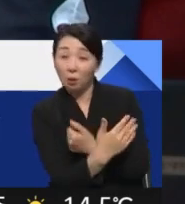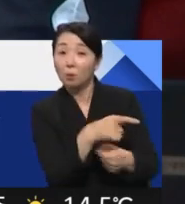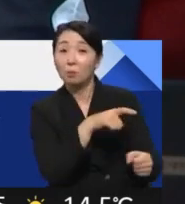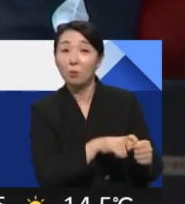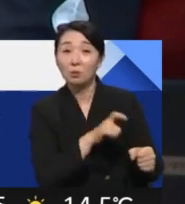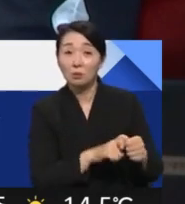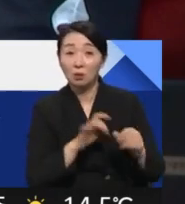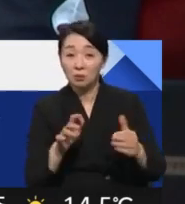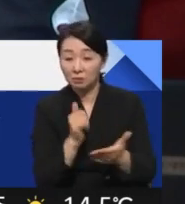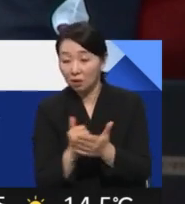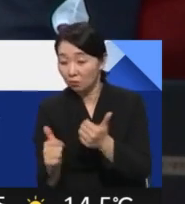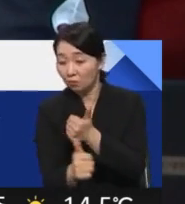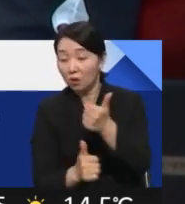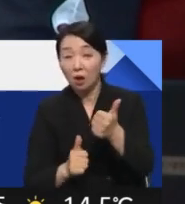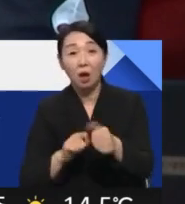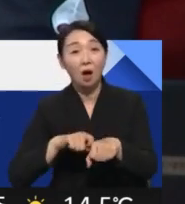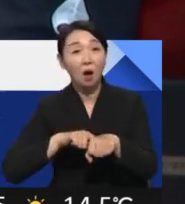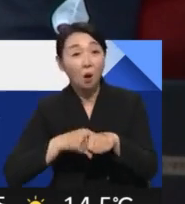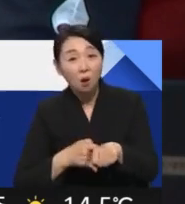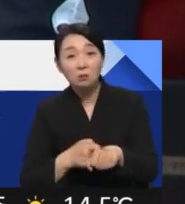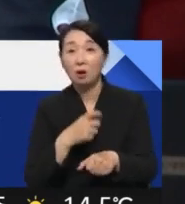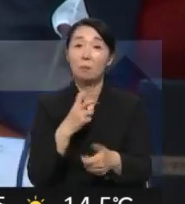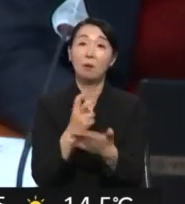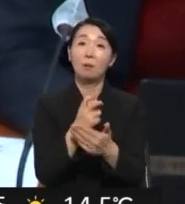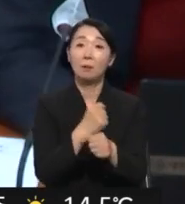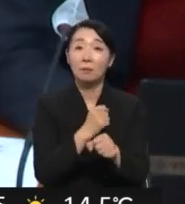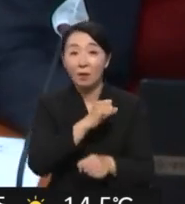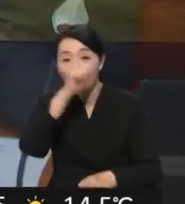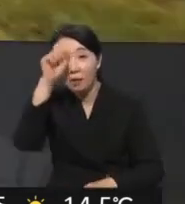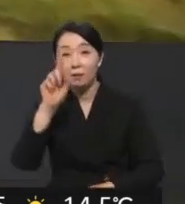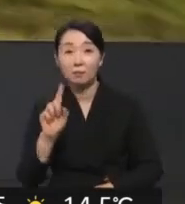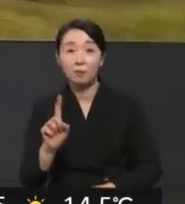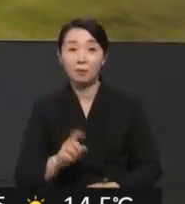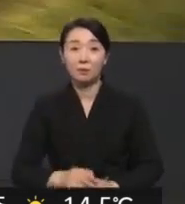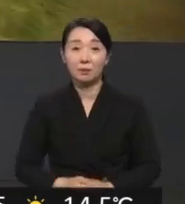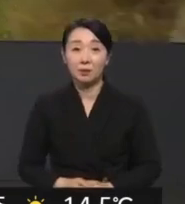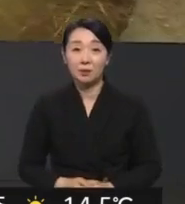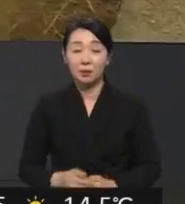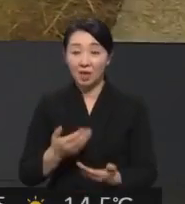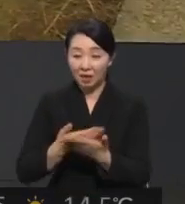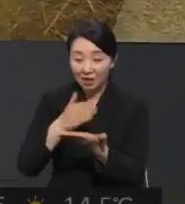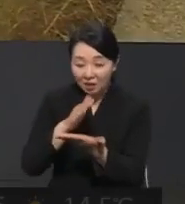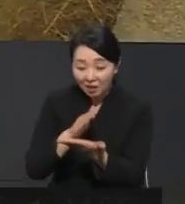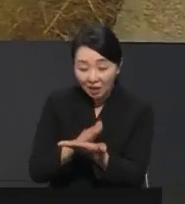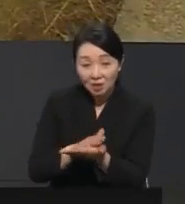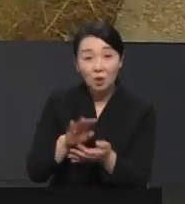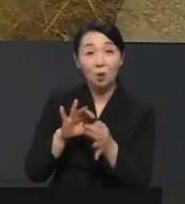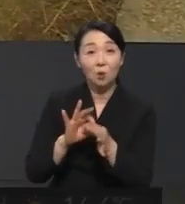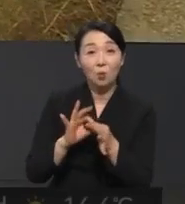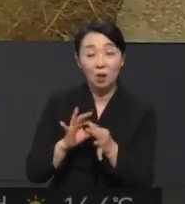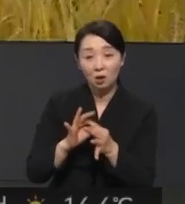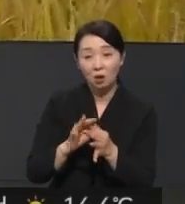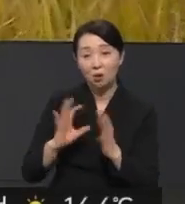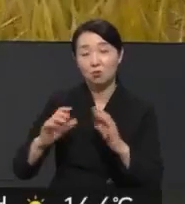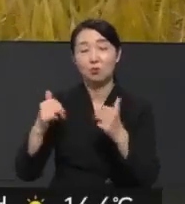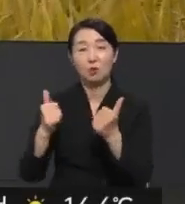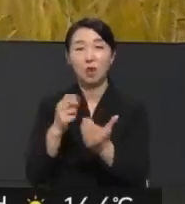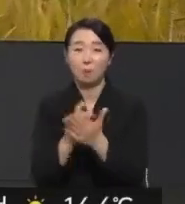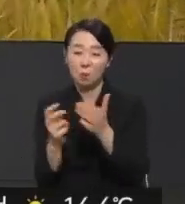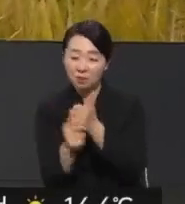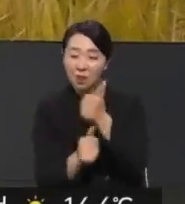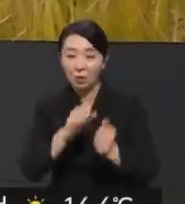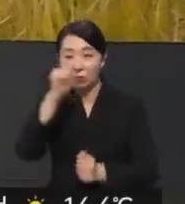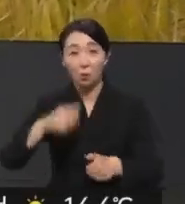각 상임위에서 무리수를 두고 있다고 생각합니다. 네, 이 개정안 다음 관문은 국회 법사위입니다.